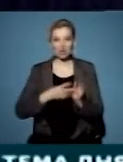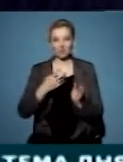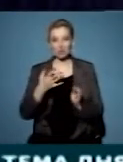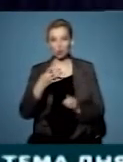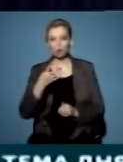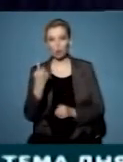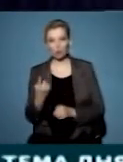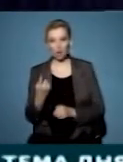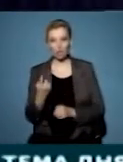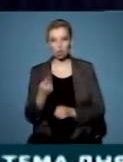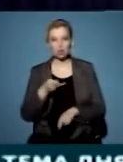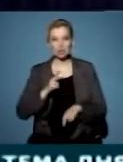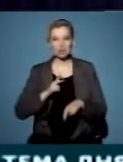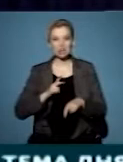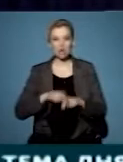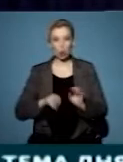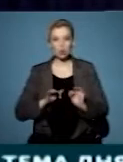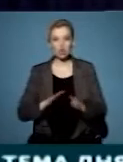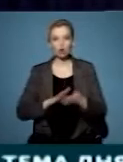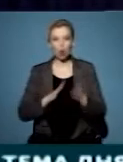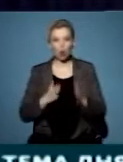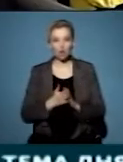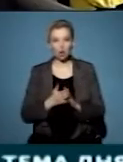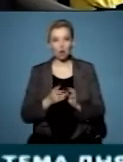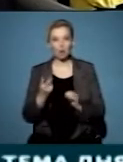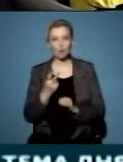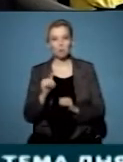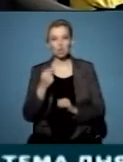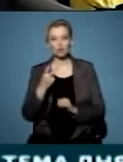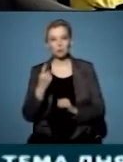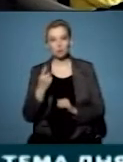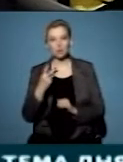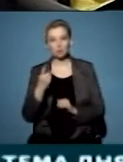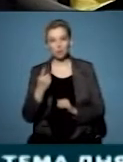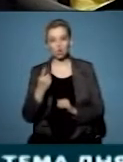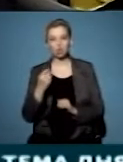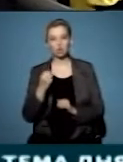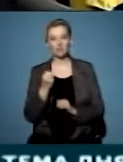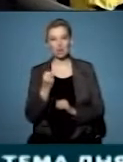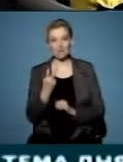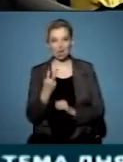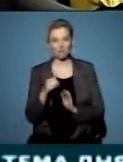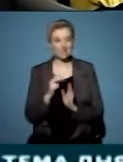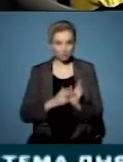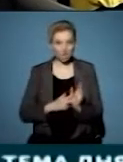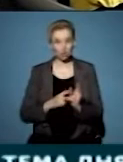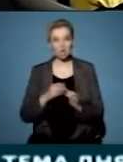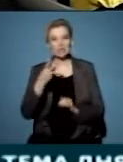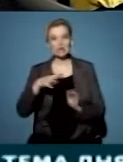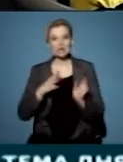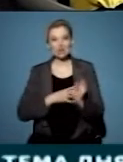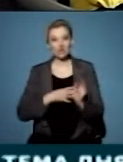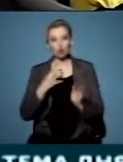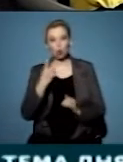25-й, 41-й – закінчуються діючі договори. Перший – 25-й до 31-го, 12-го, 18-го. 39-й